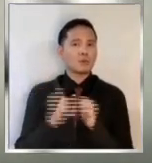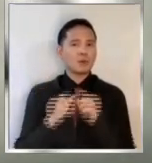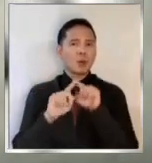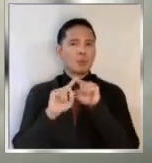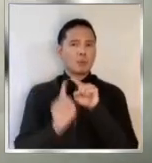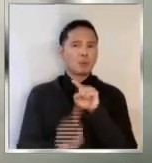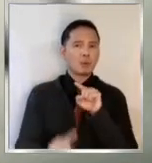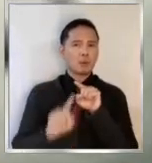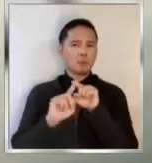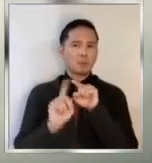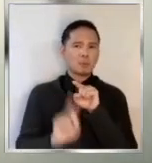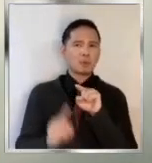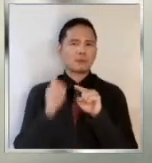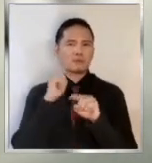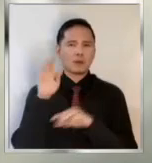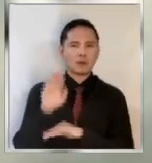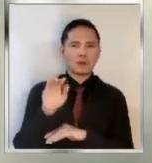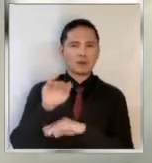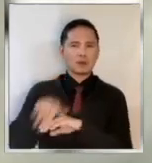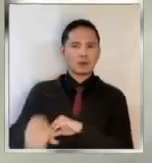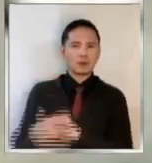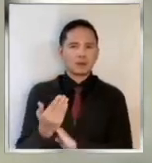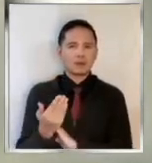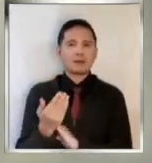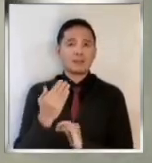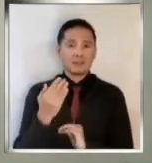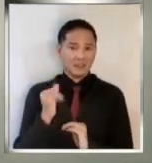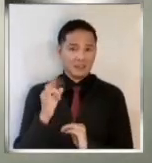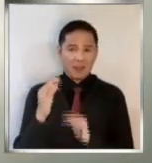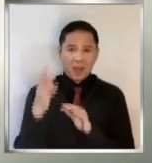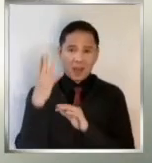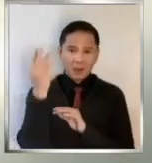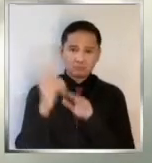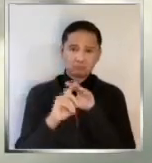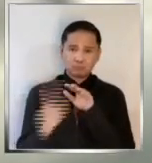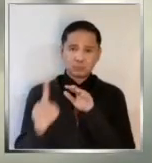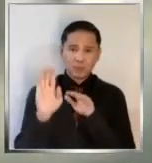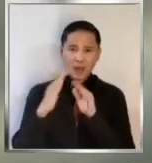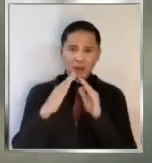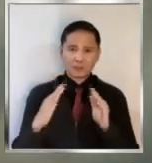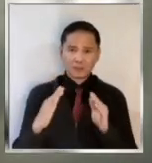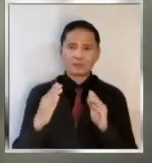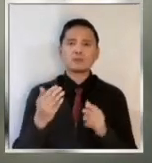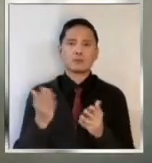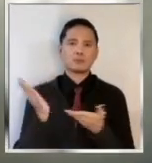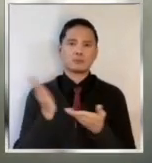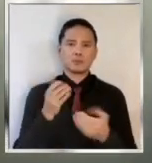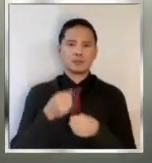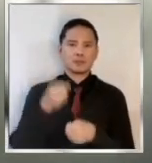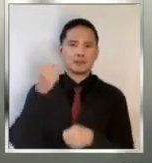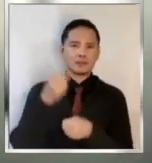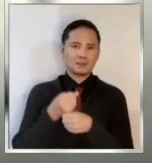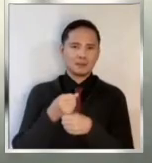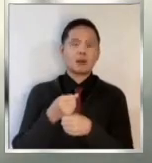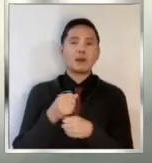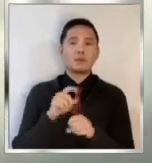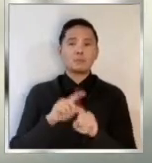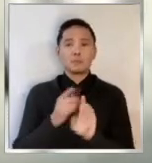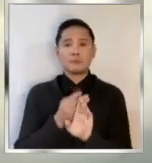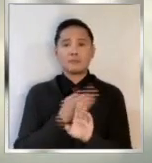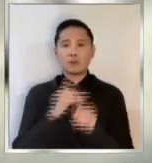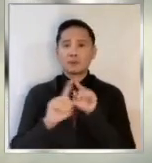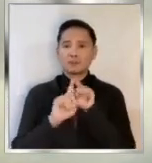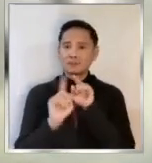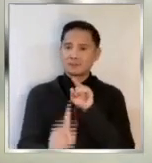hapon po yan at gabi. Kaya yung mga lalabas ng bahay, magdala kayo ng panaga sa ulan. Pero bago magkaroon ng thunderstorm, yung